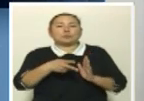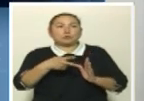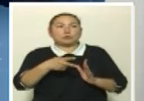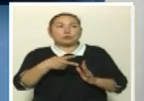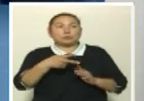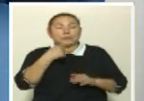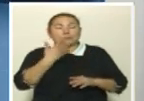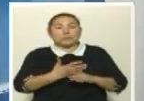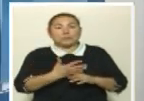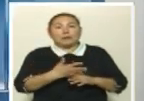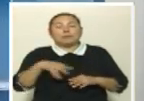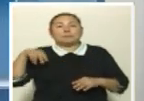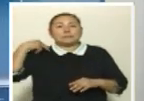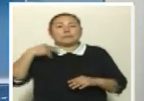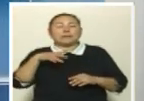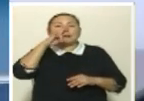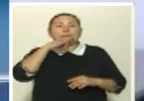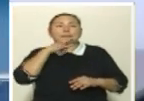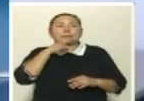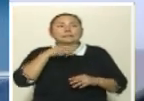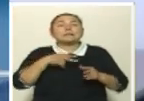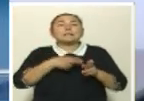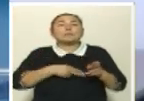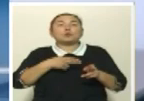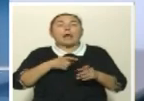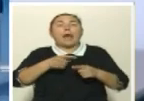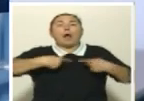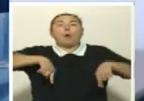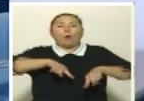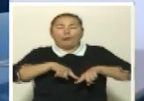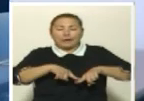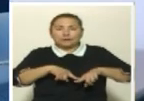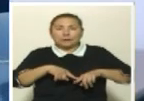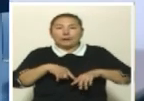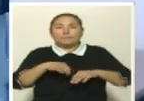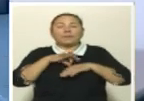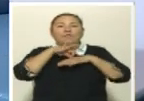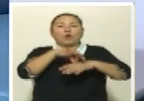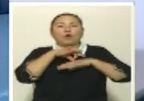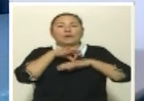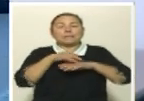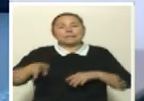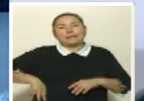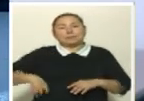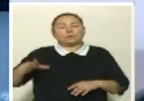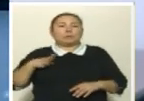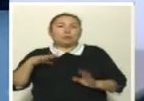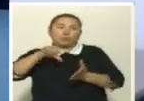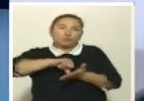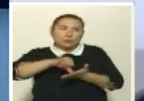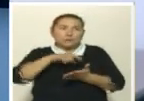200к прези компания акци рек